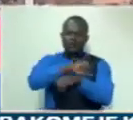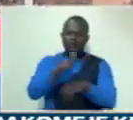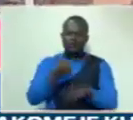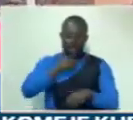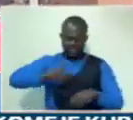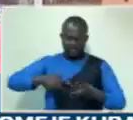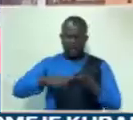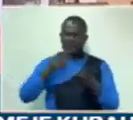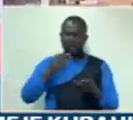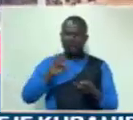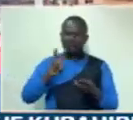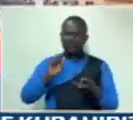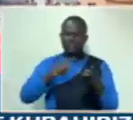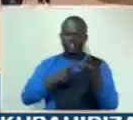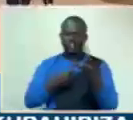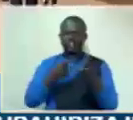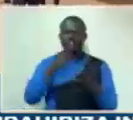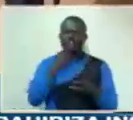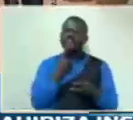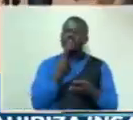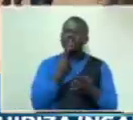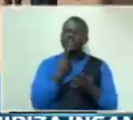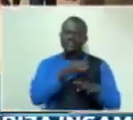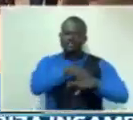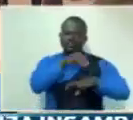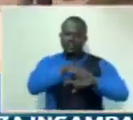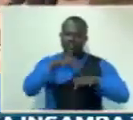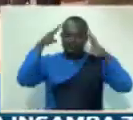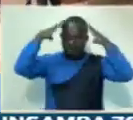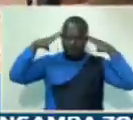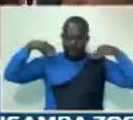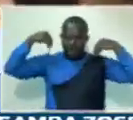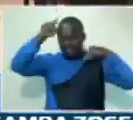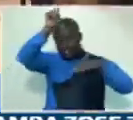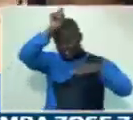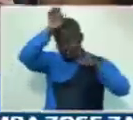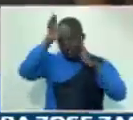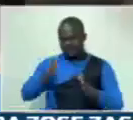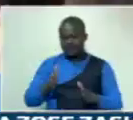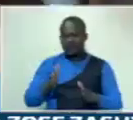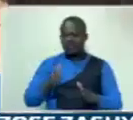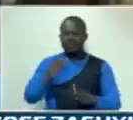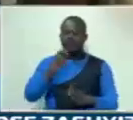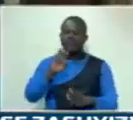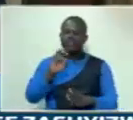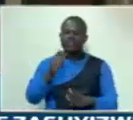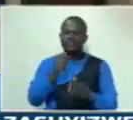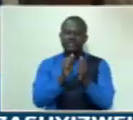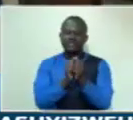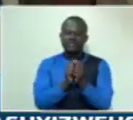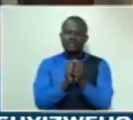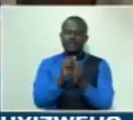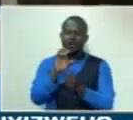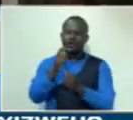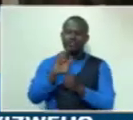Denmark Norvège Finland Suède Ubuholandi Ubudage Norvège Nouvelle-Zélande